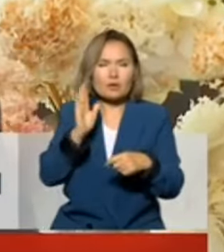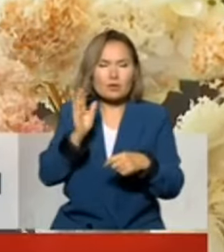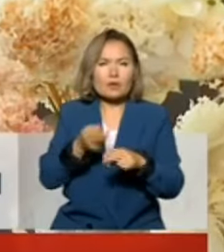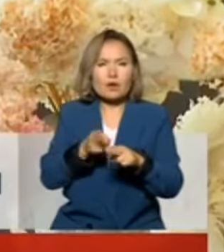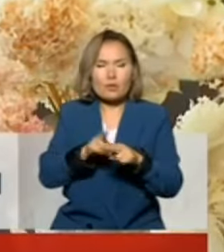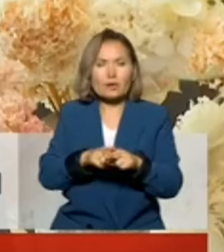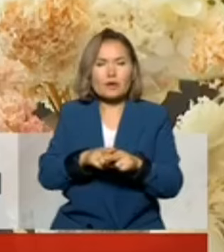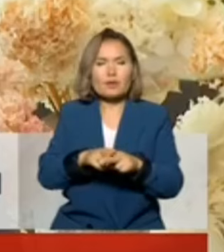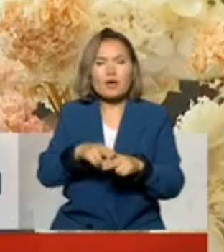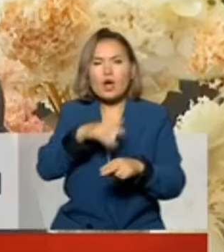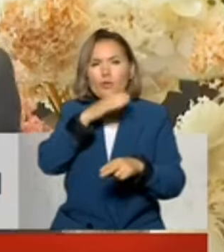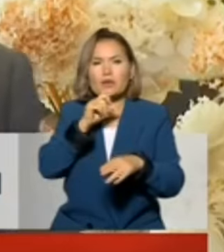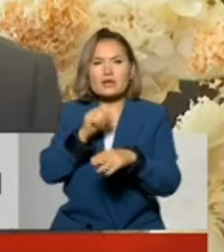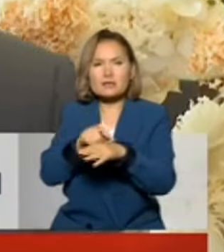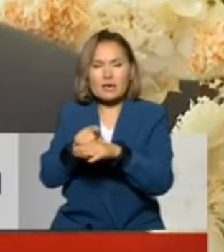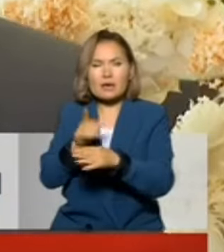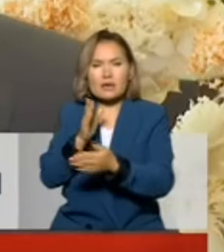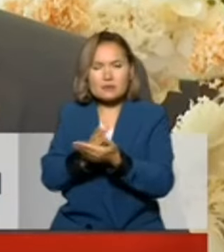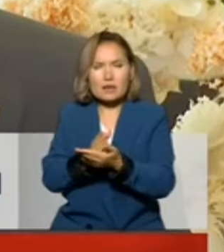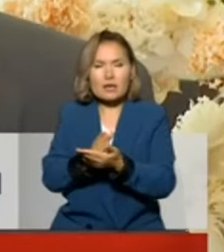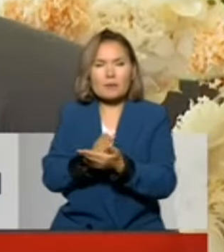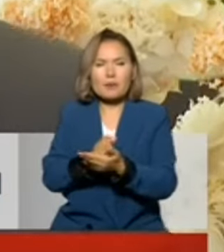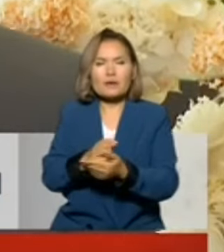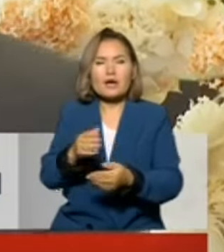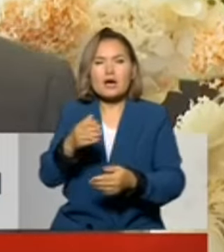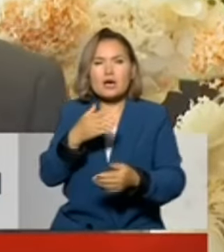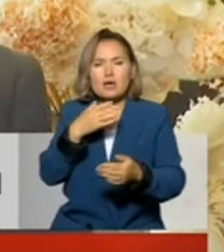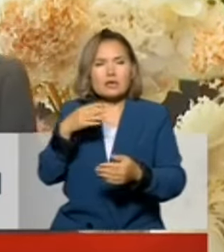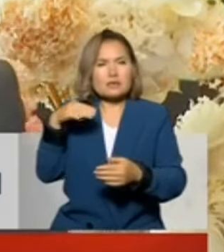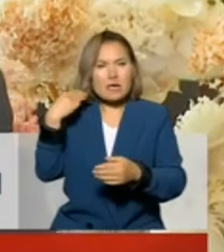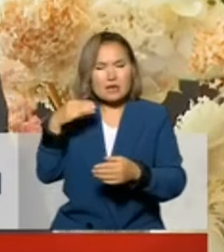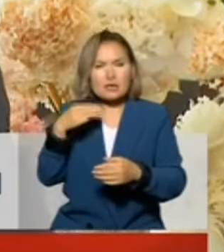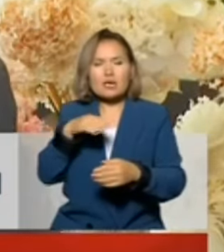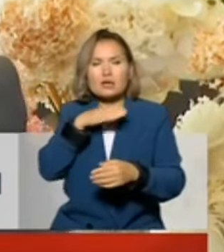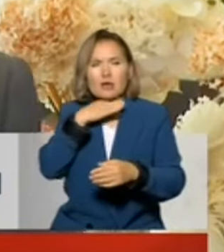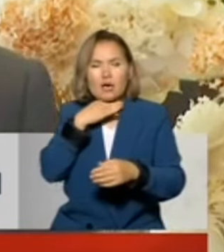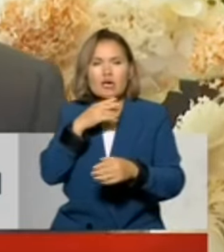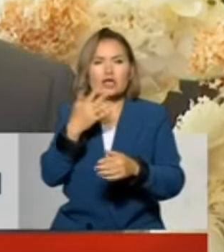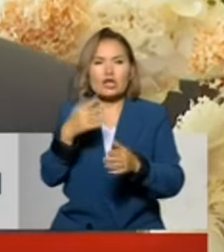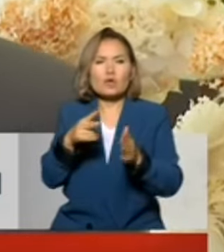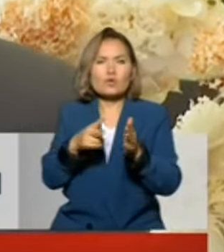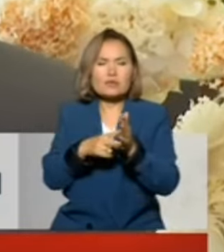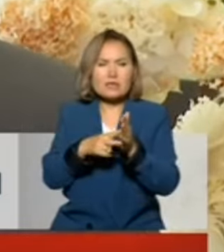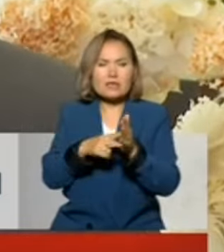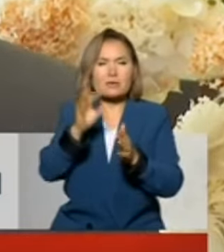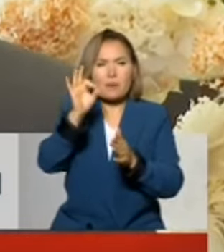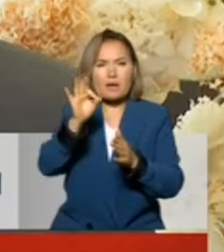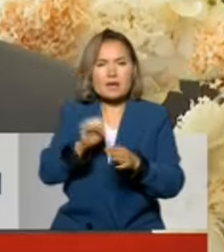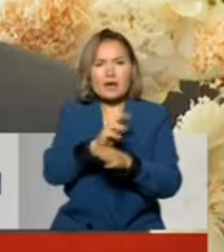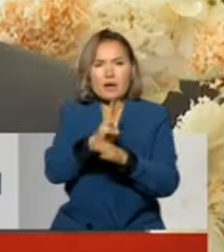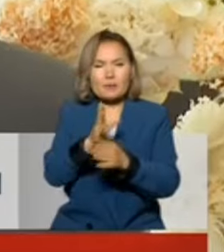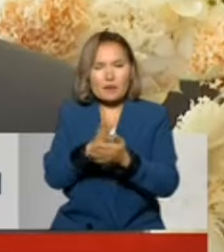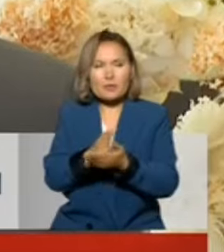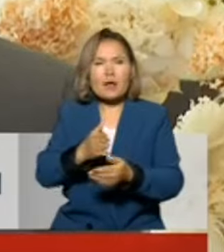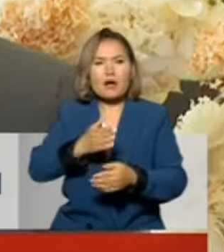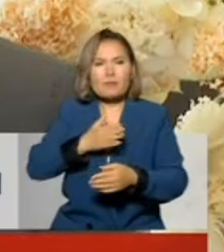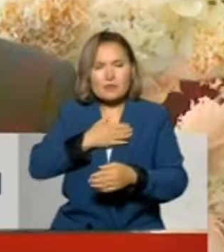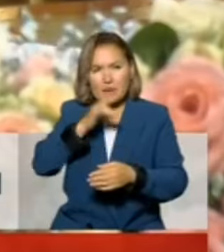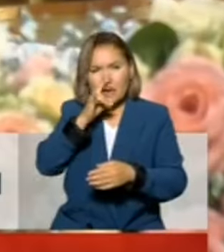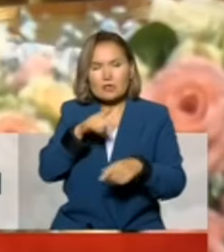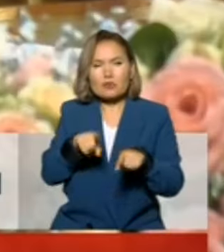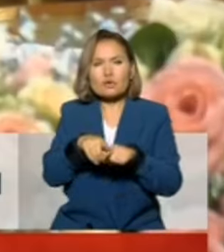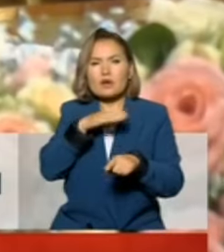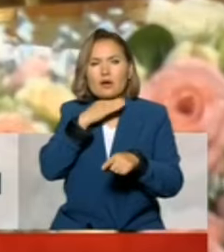Сондықтан бұларда сұраныс бар. Өздерінің етпен бұл Таджикистан 28%-ға қамтиды. Әрмен қарай енді етті бізден алымыз деп